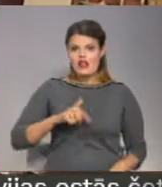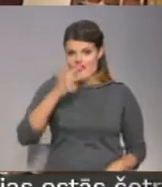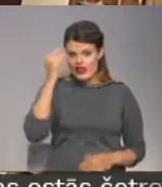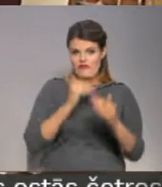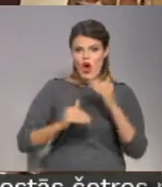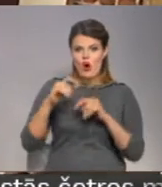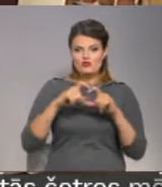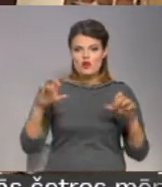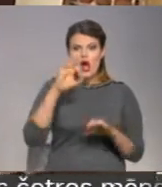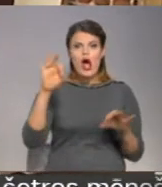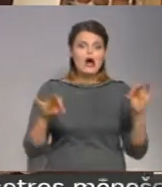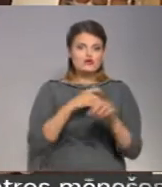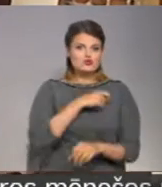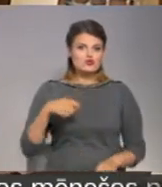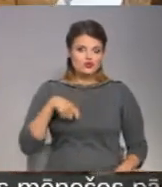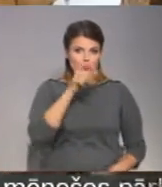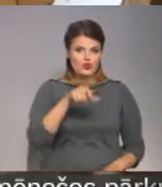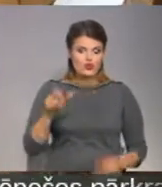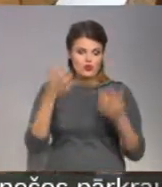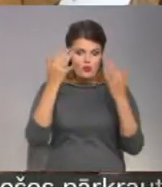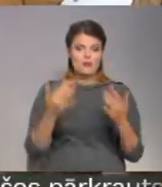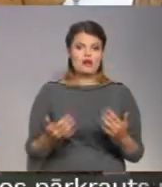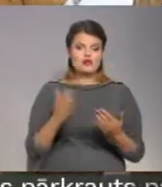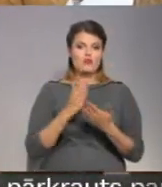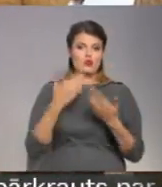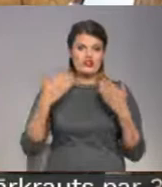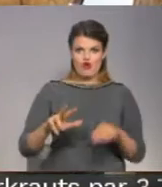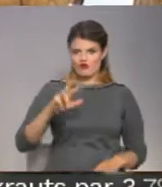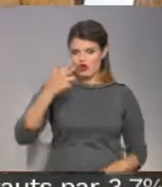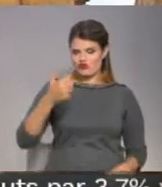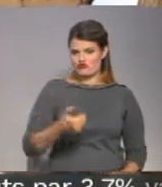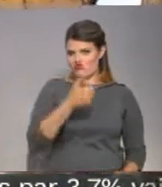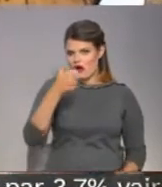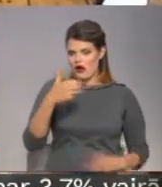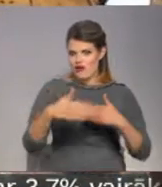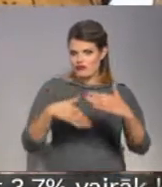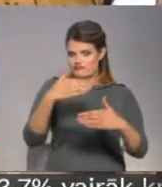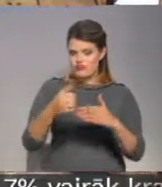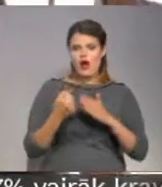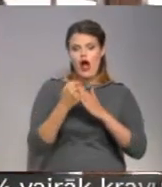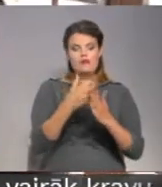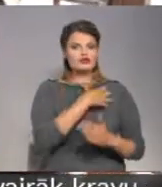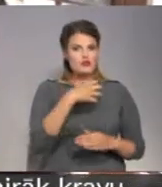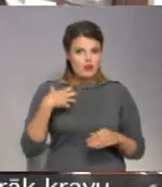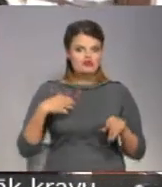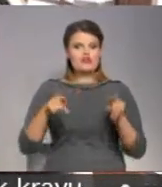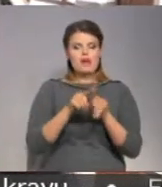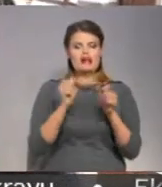augstskolu arhitektūras studentu plenērs aizputē norisinās 3. gadu, un to atbalsta gan pašvaldība, gan